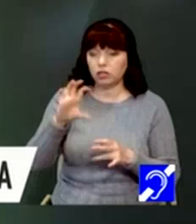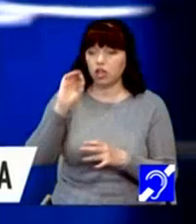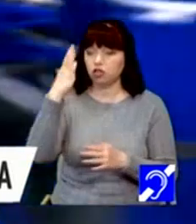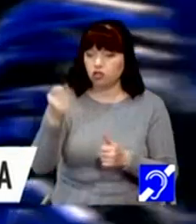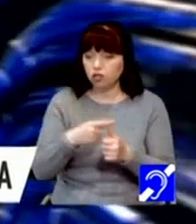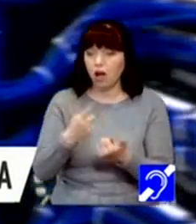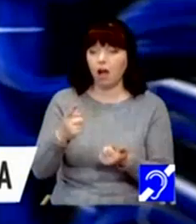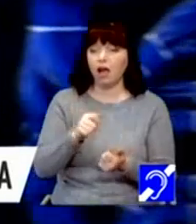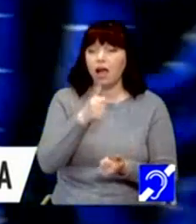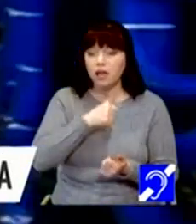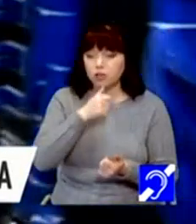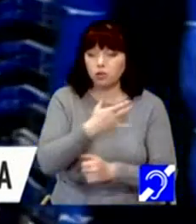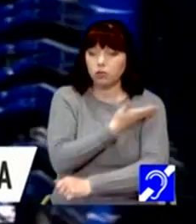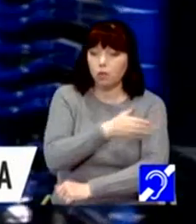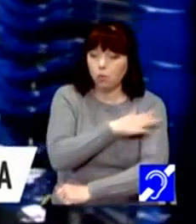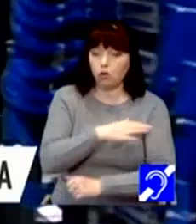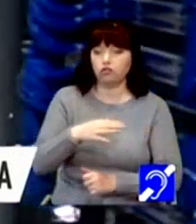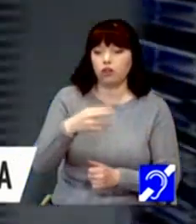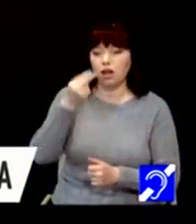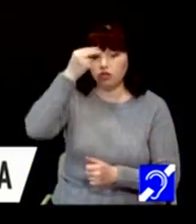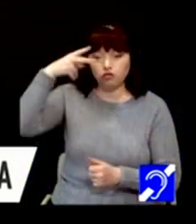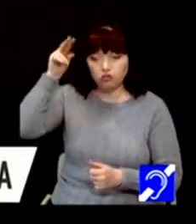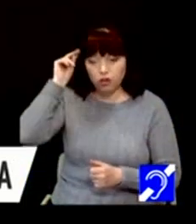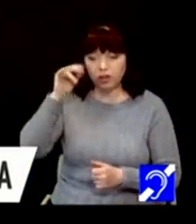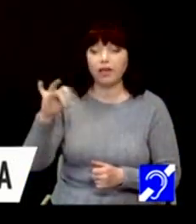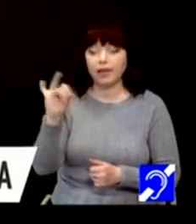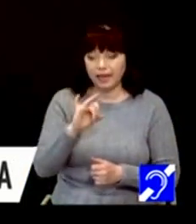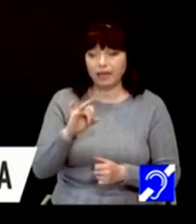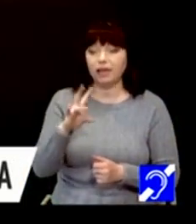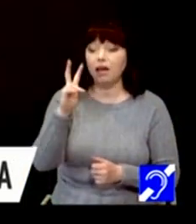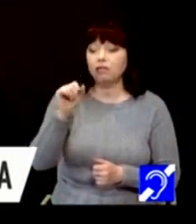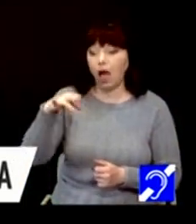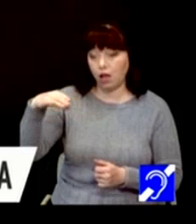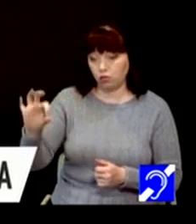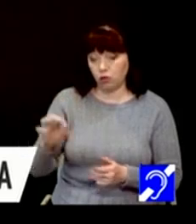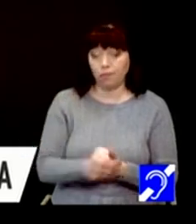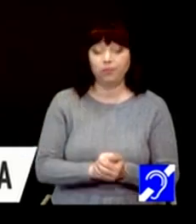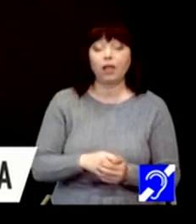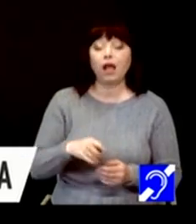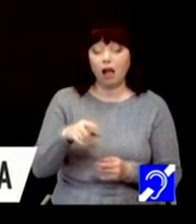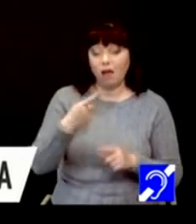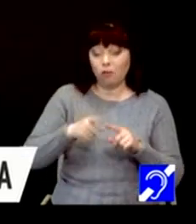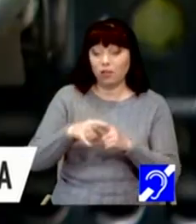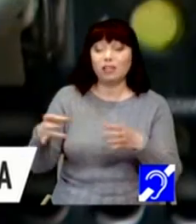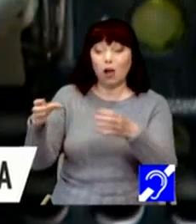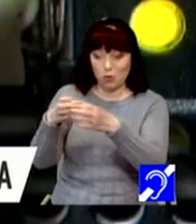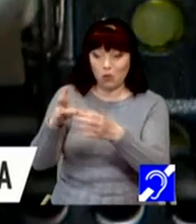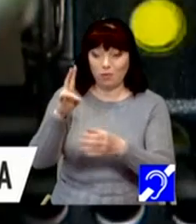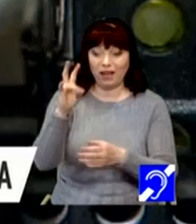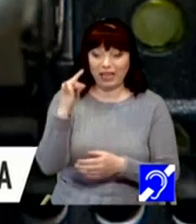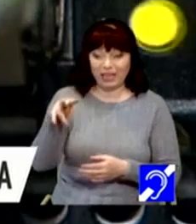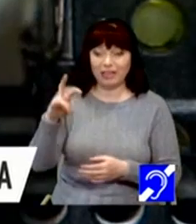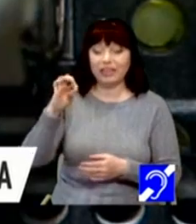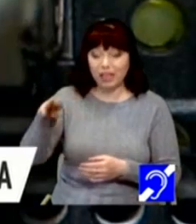estonian Polonia Cehia dar și asupra siturilor natura Pa la rândul său Gruparea care a revendicat Atacul